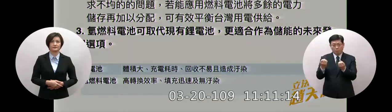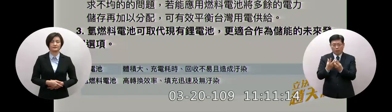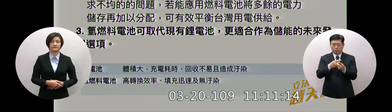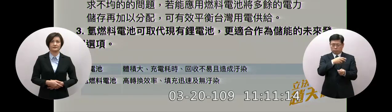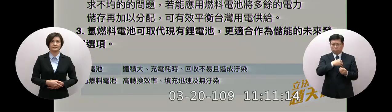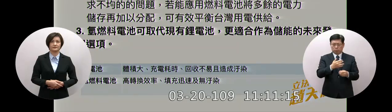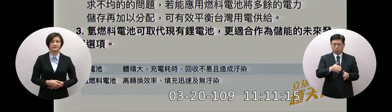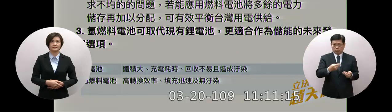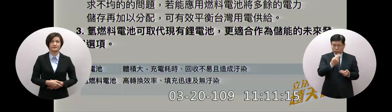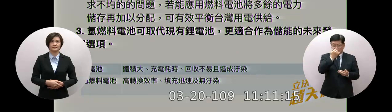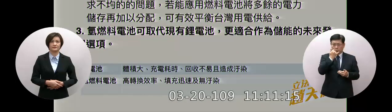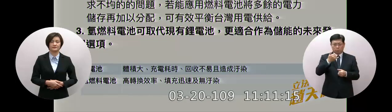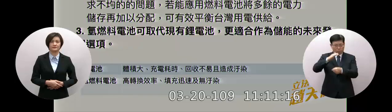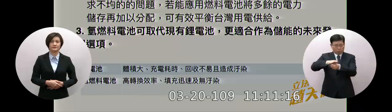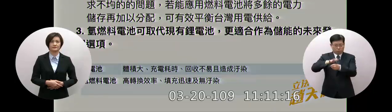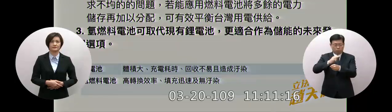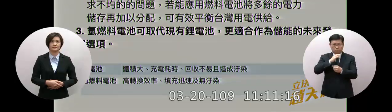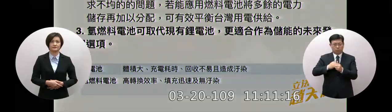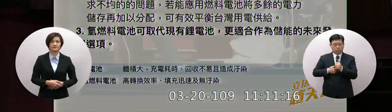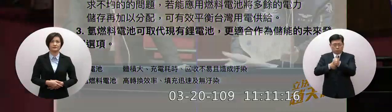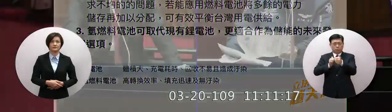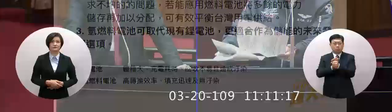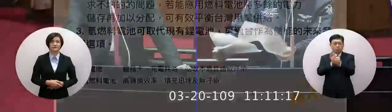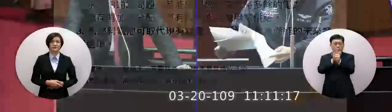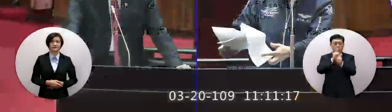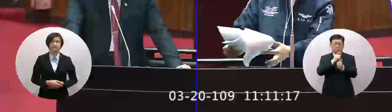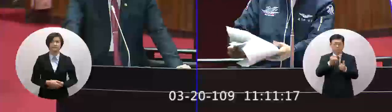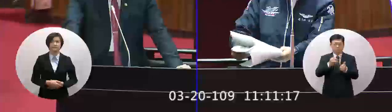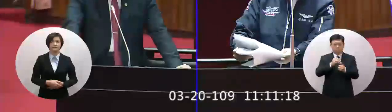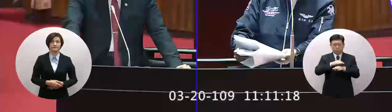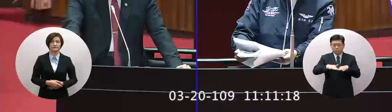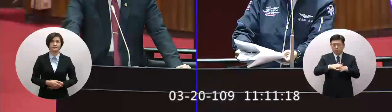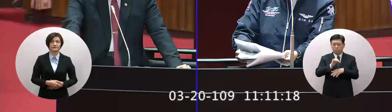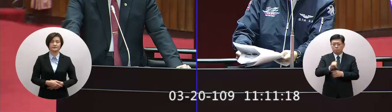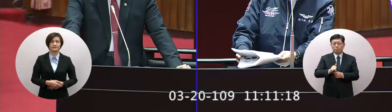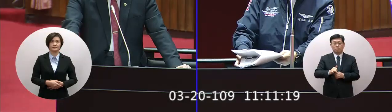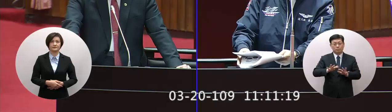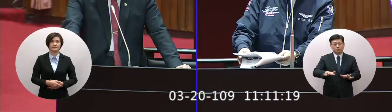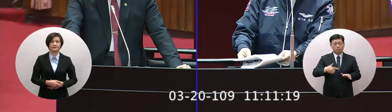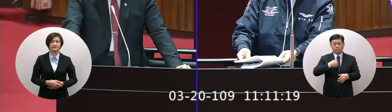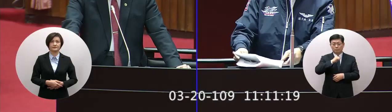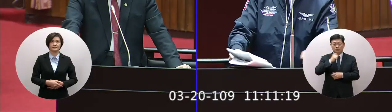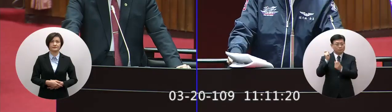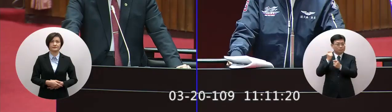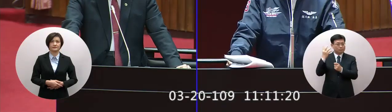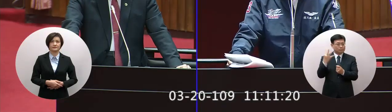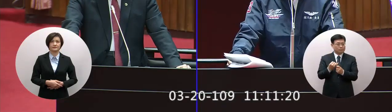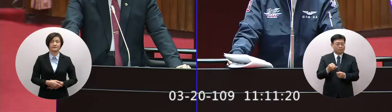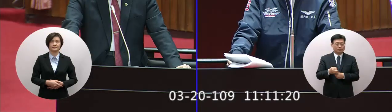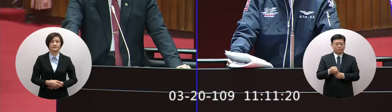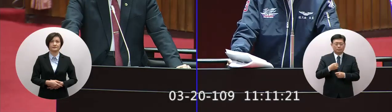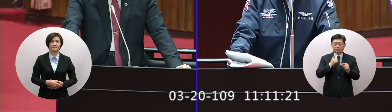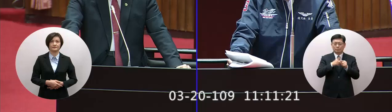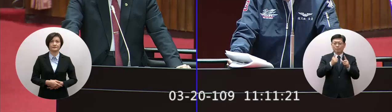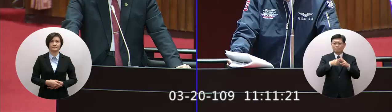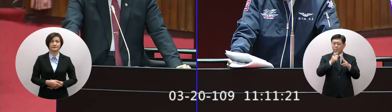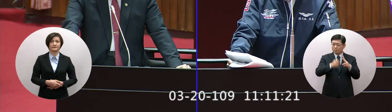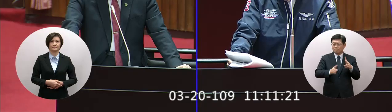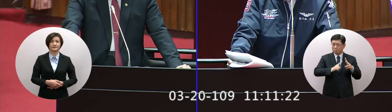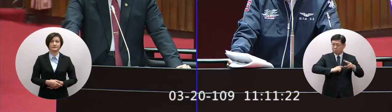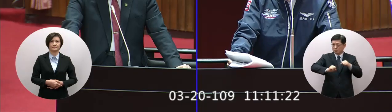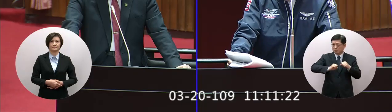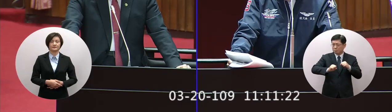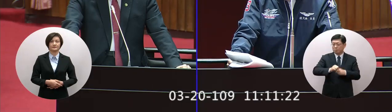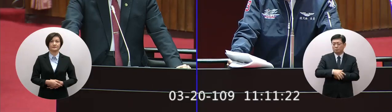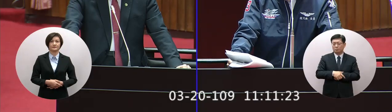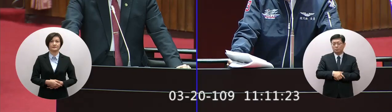以填补它，让它变成稳定的一个很重要的这个要素。那事实上，我们的国家呢这几年，好，这个中小企业自立自强情